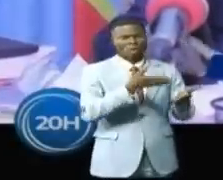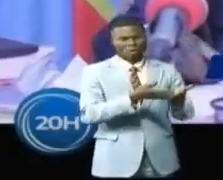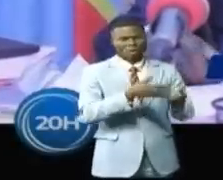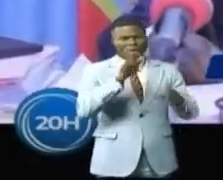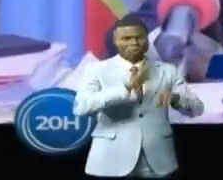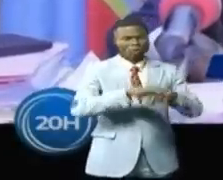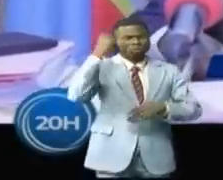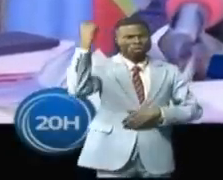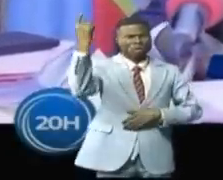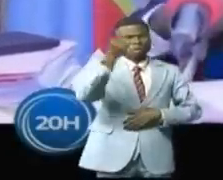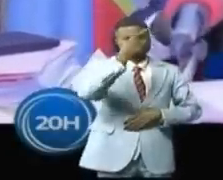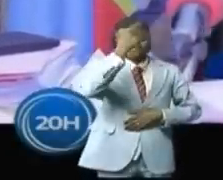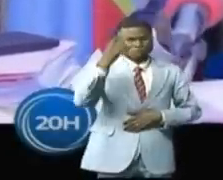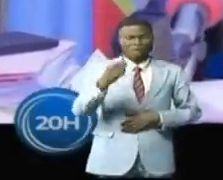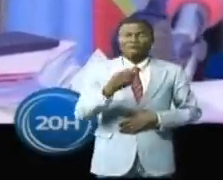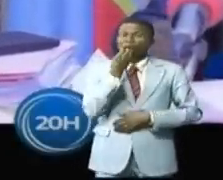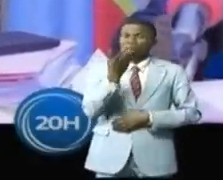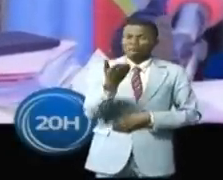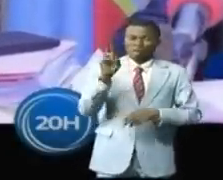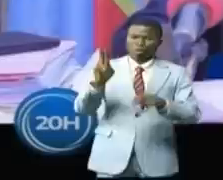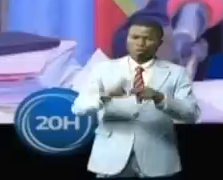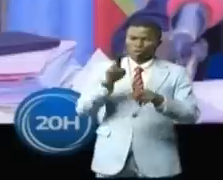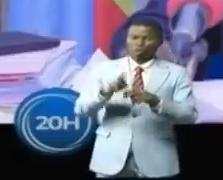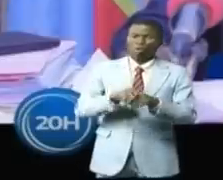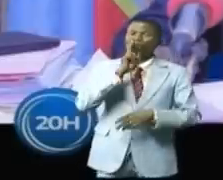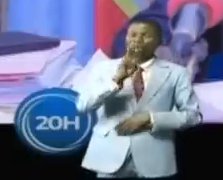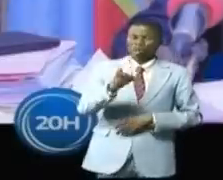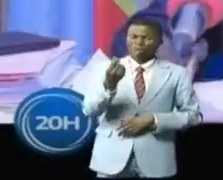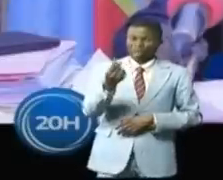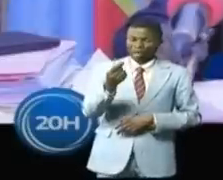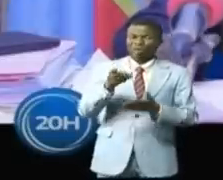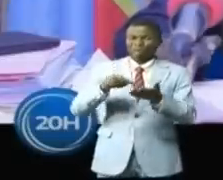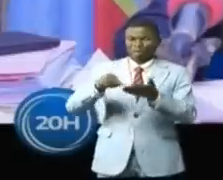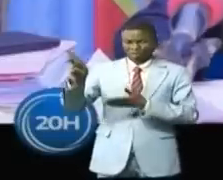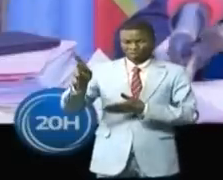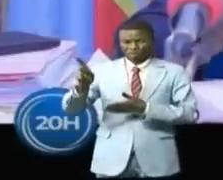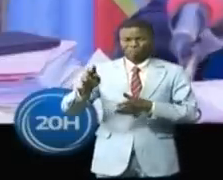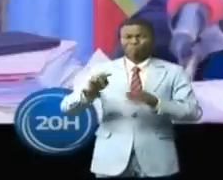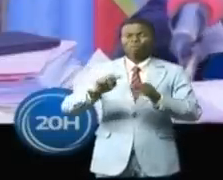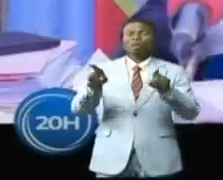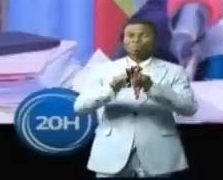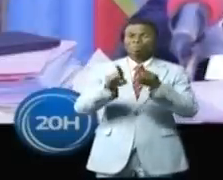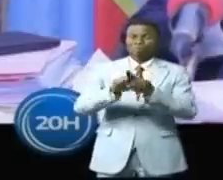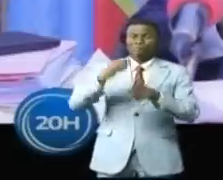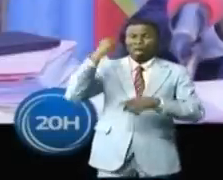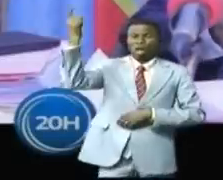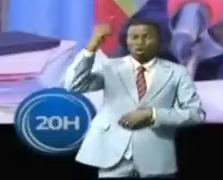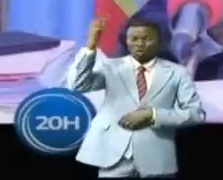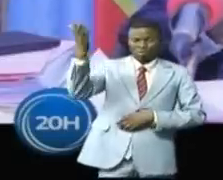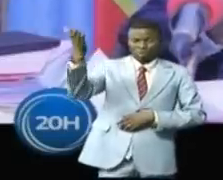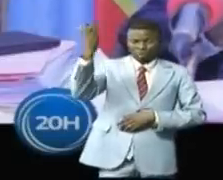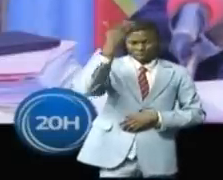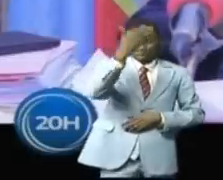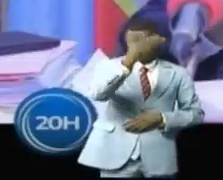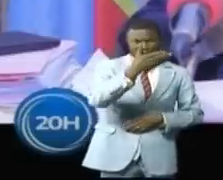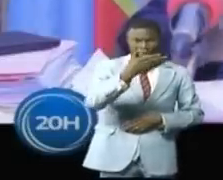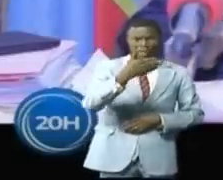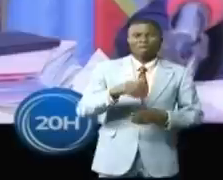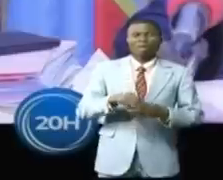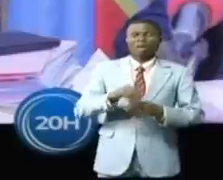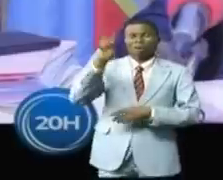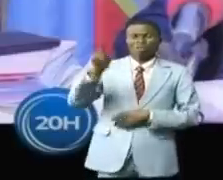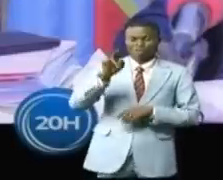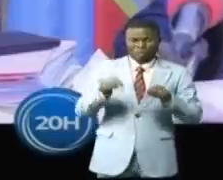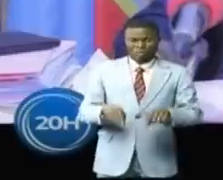Ainsi, s'il fallait appliquer la vérité des prix dans la structure des prix qui a été mise en application à partir de ce